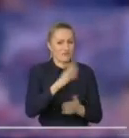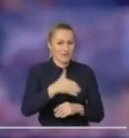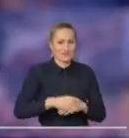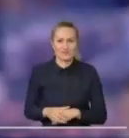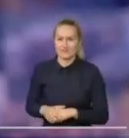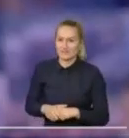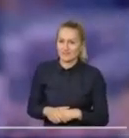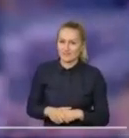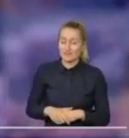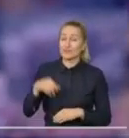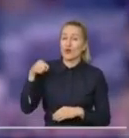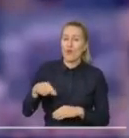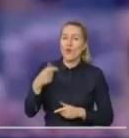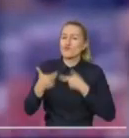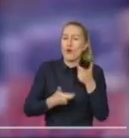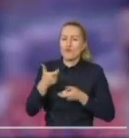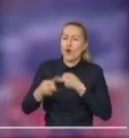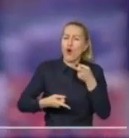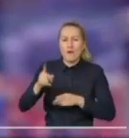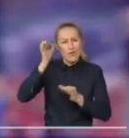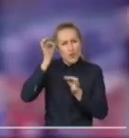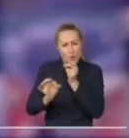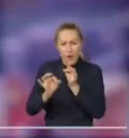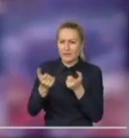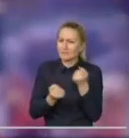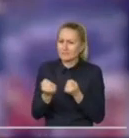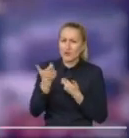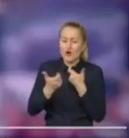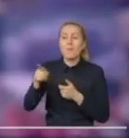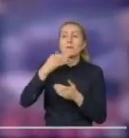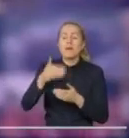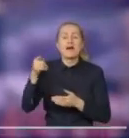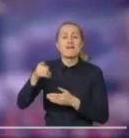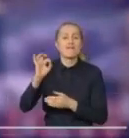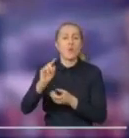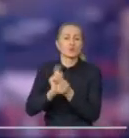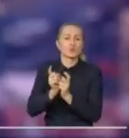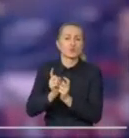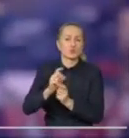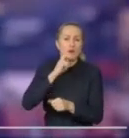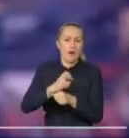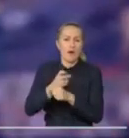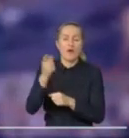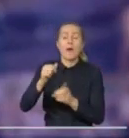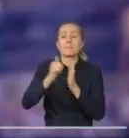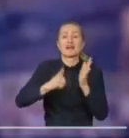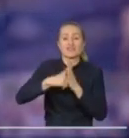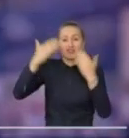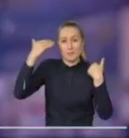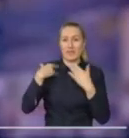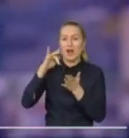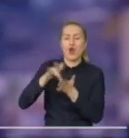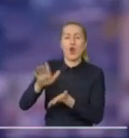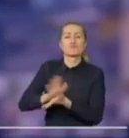Oczywiście. Ta operacja została wykonana z iście chirurgiczną precyzją sztucznej inteligencji. W mazowieckim szpitalu brudnowskim przeprowadzono